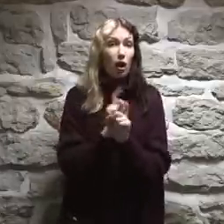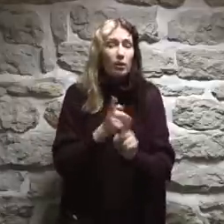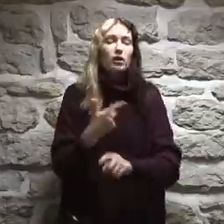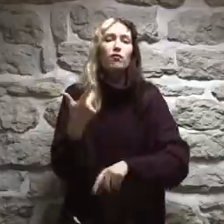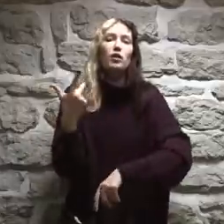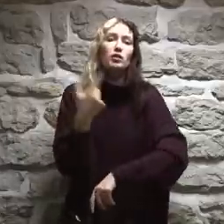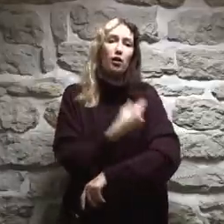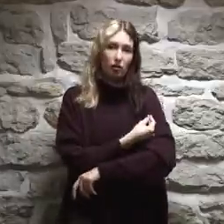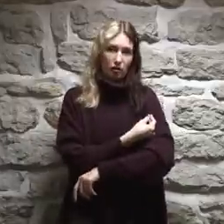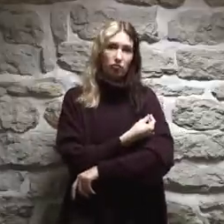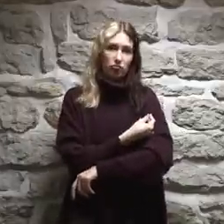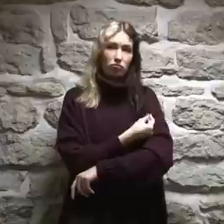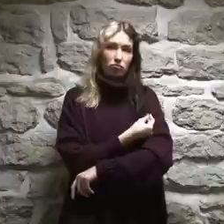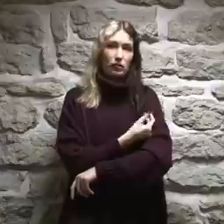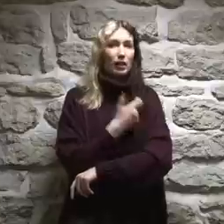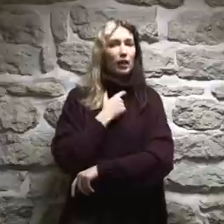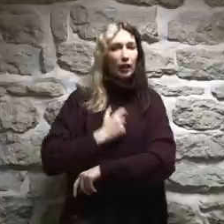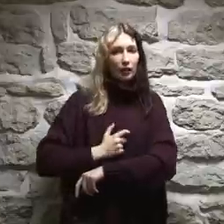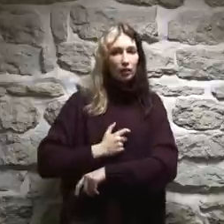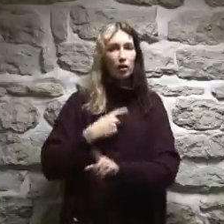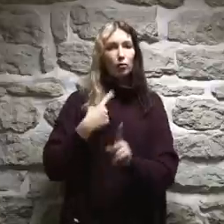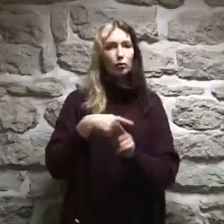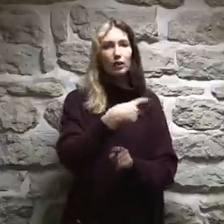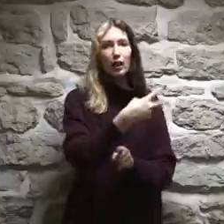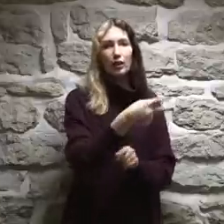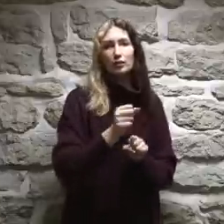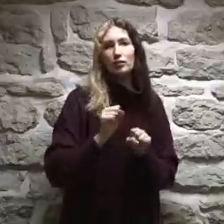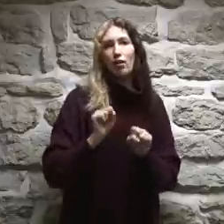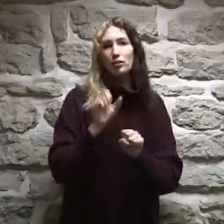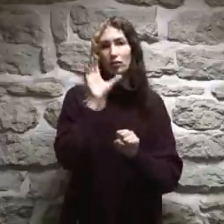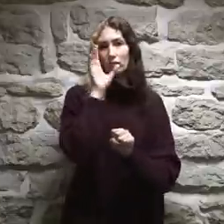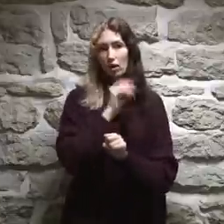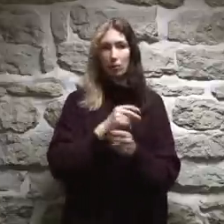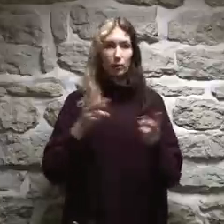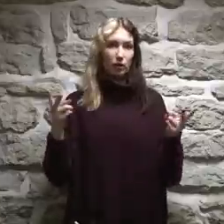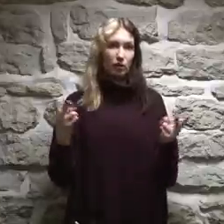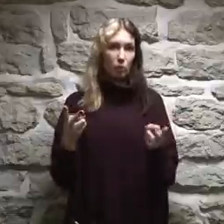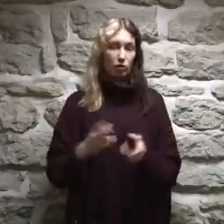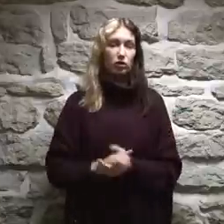ja kaitsnud sellega nii ennast kui teisi.